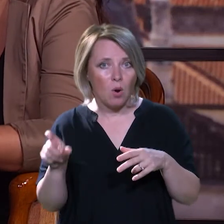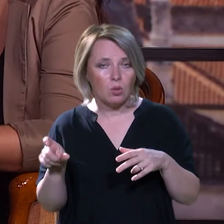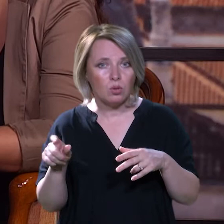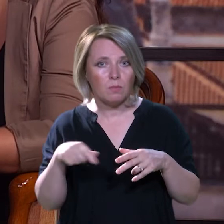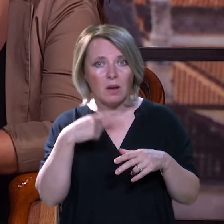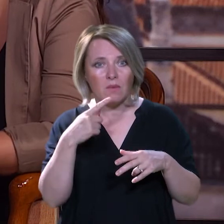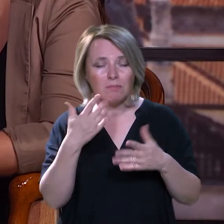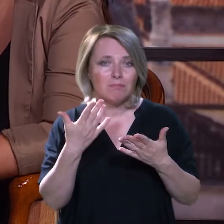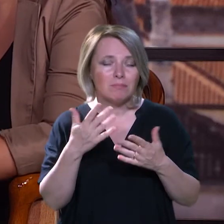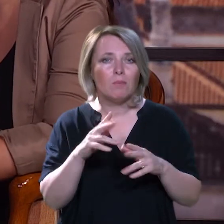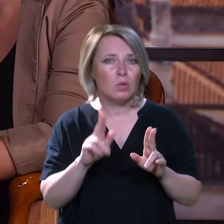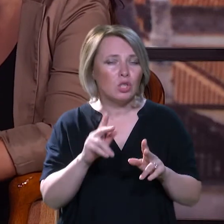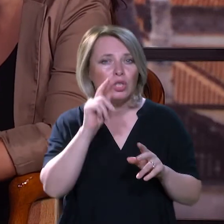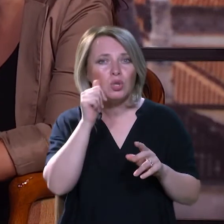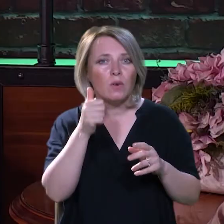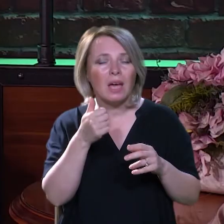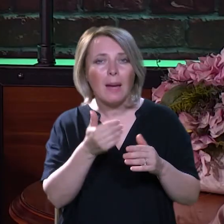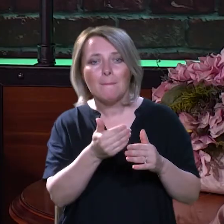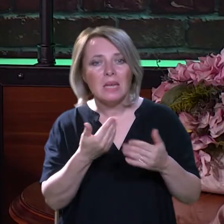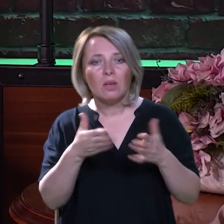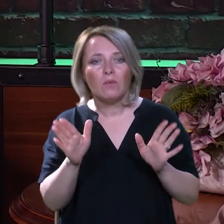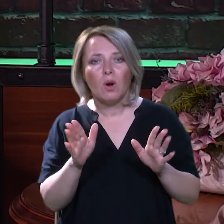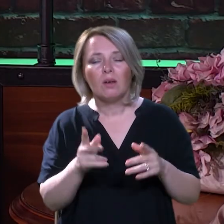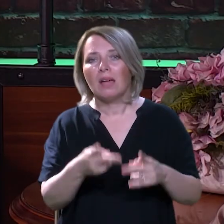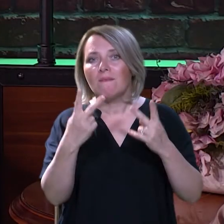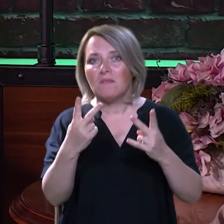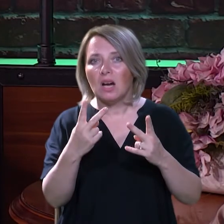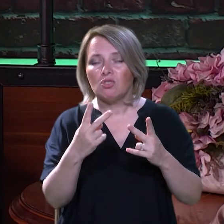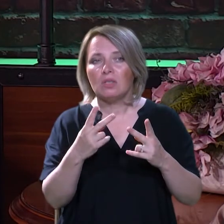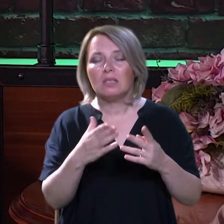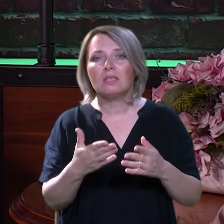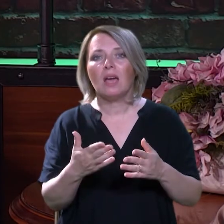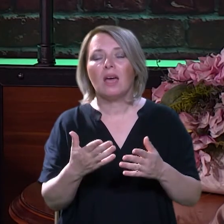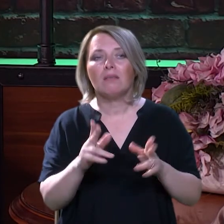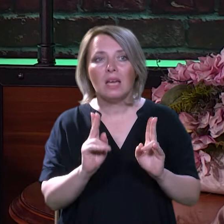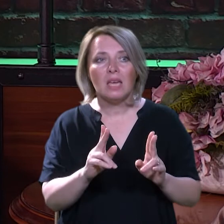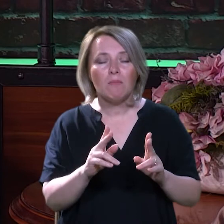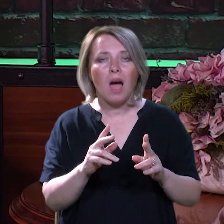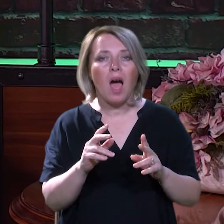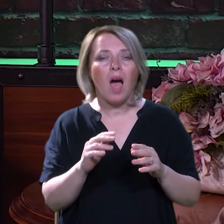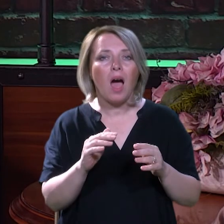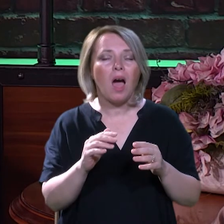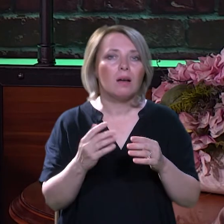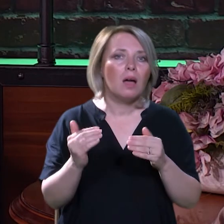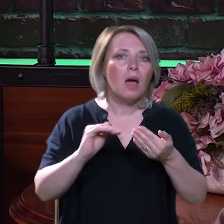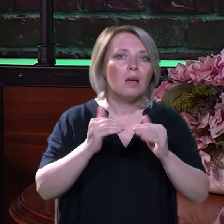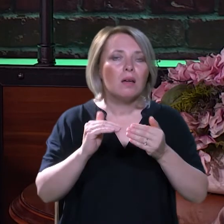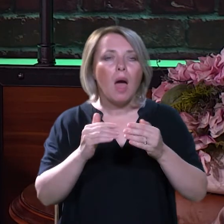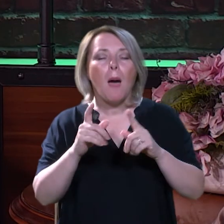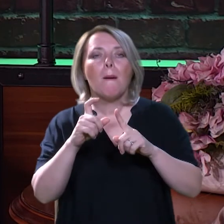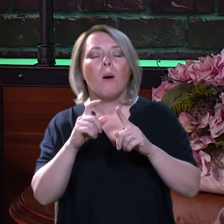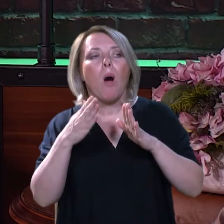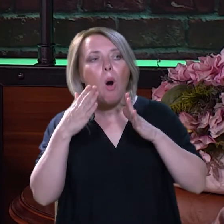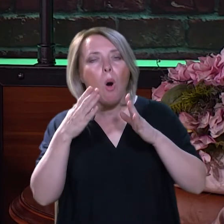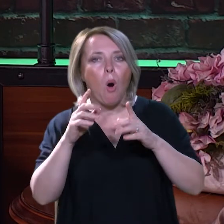čovjek prije otvoriti. Ili? Pa da, bitno je da se stekne odnos povjerenja između terapeuta i